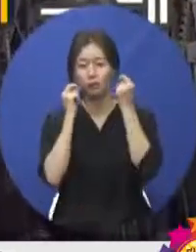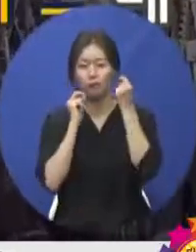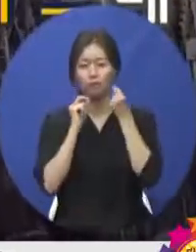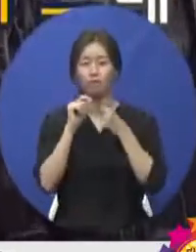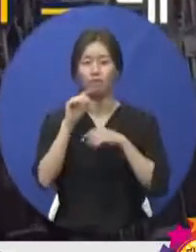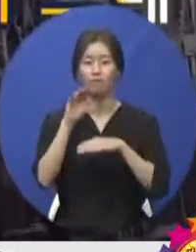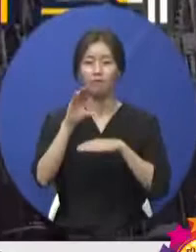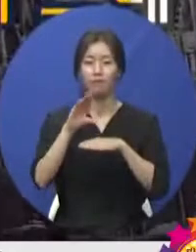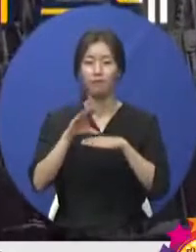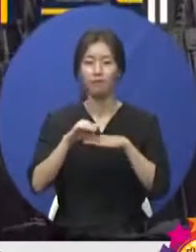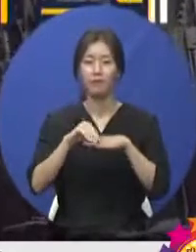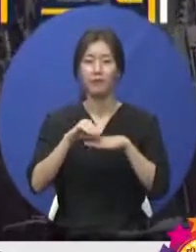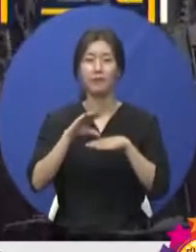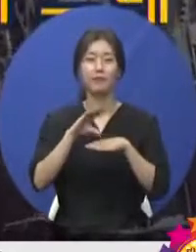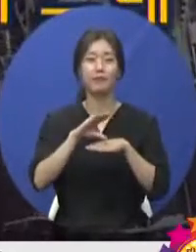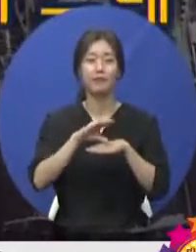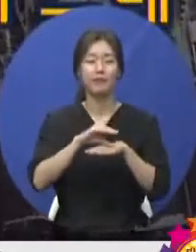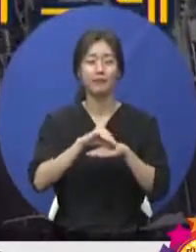젖어두네